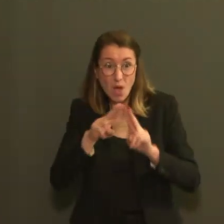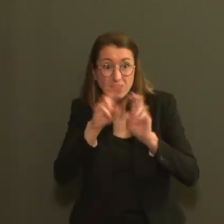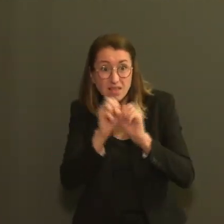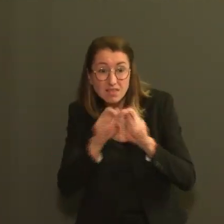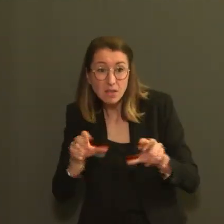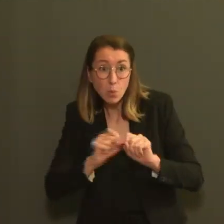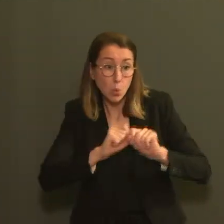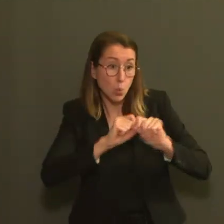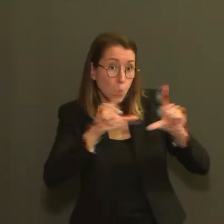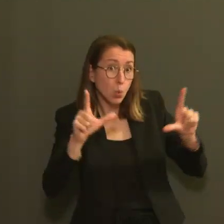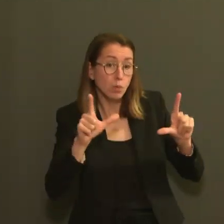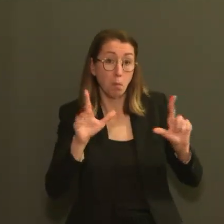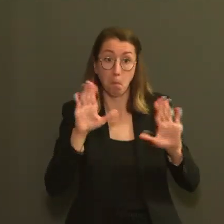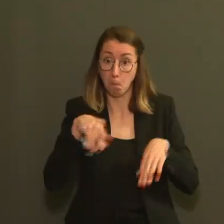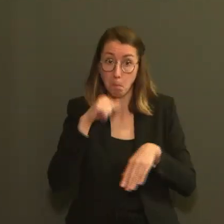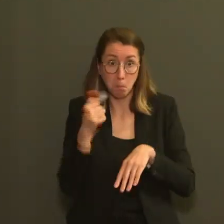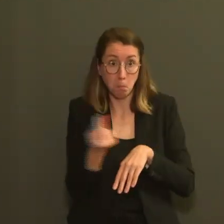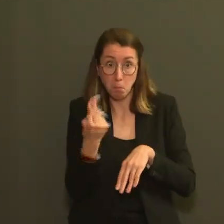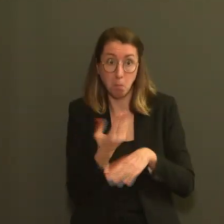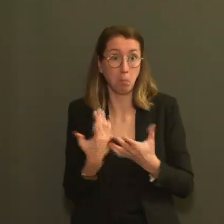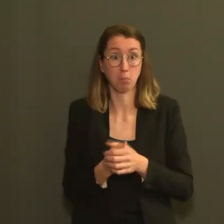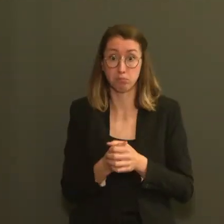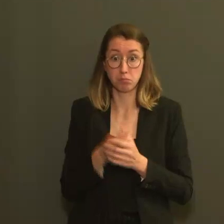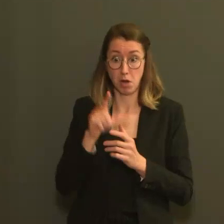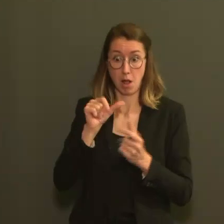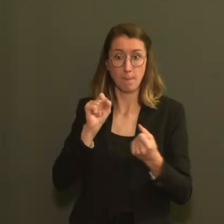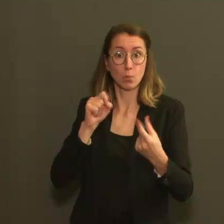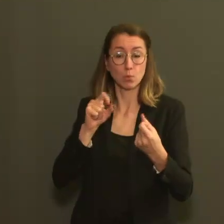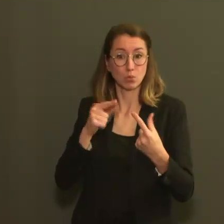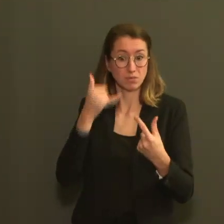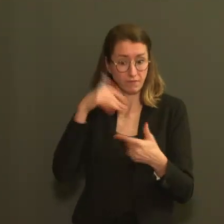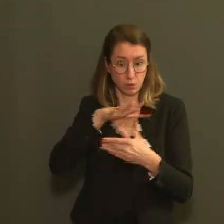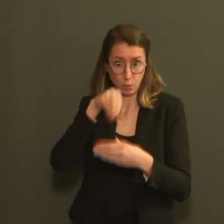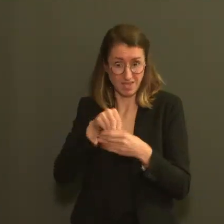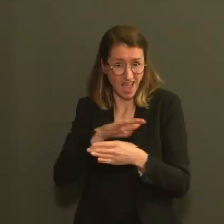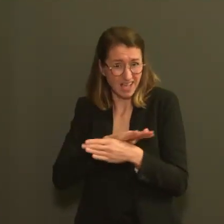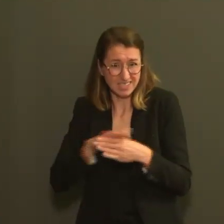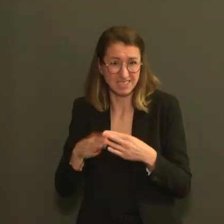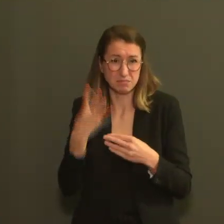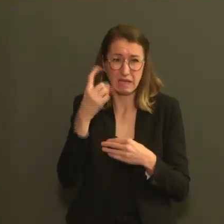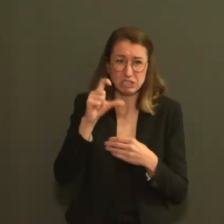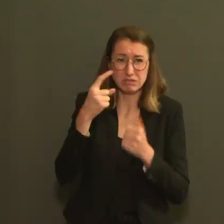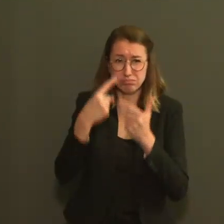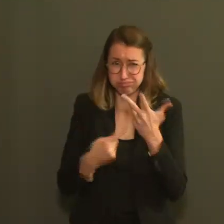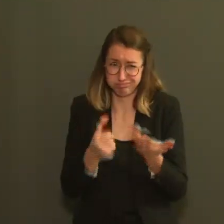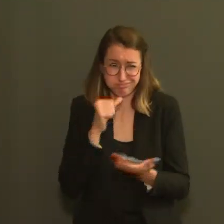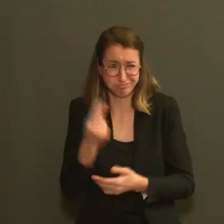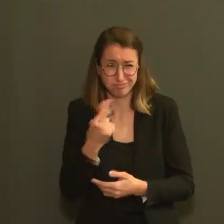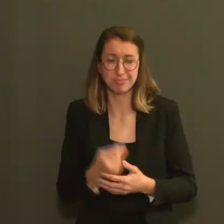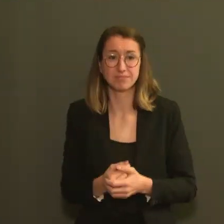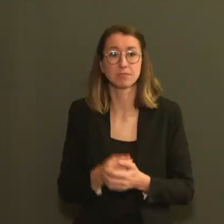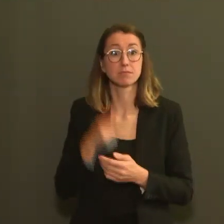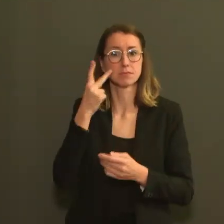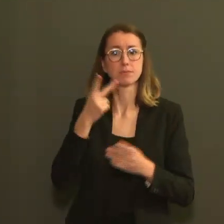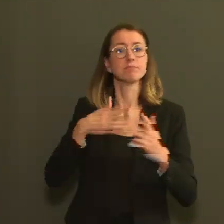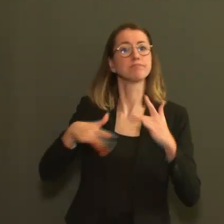vous activiez le Bluetooth sur votre téléphone, au moins quand vous allez dans des endroits où il y a potentiellement du